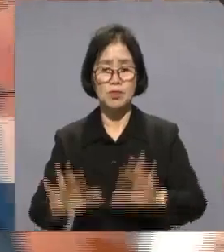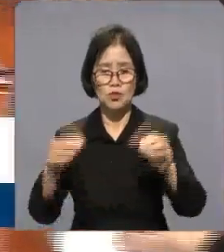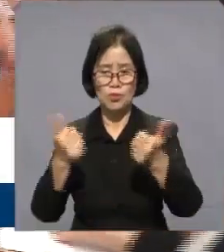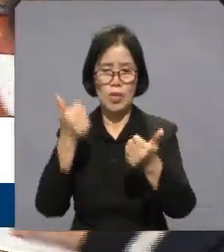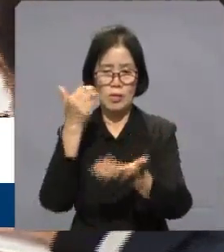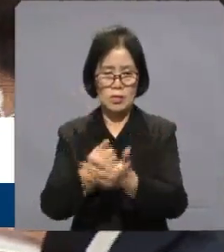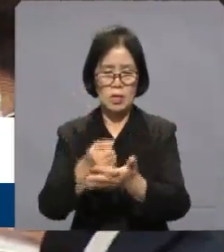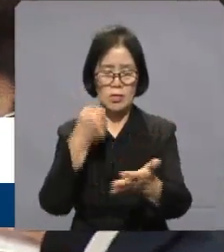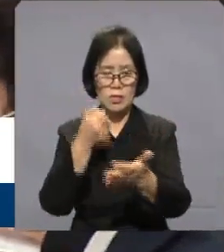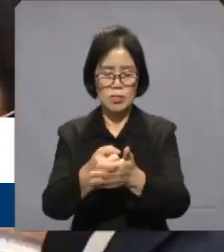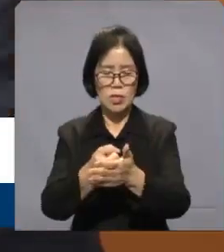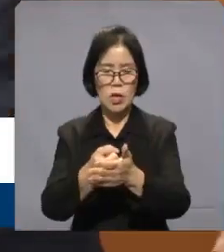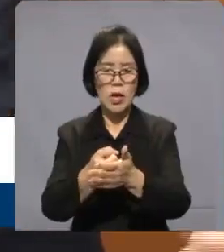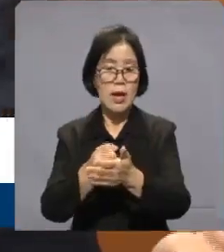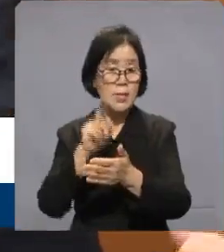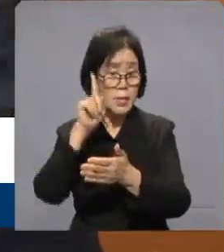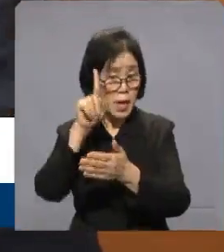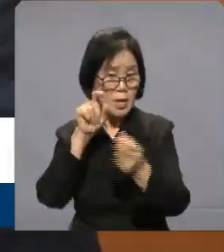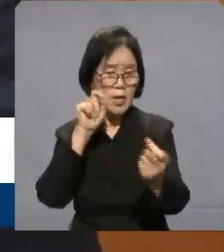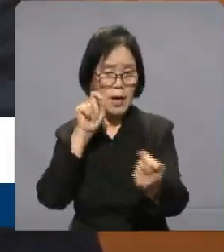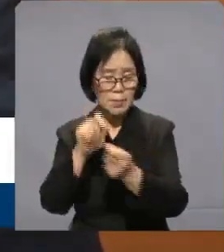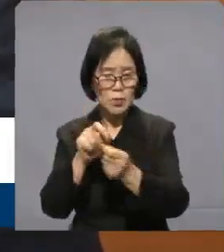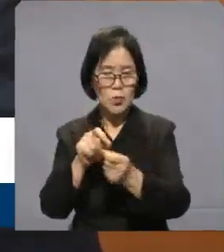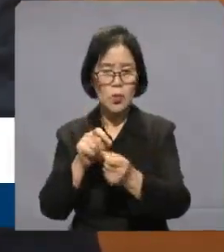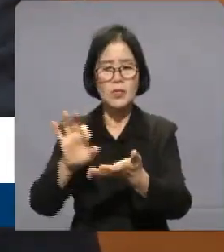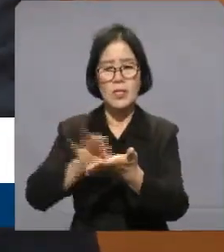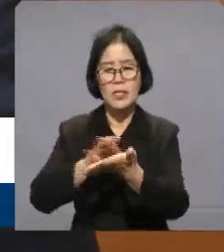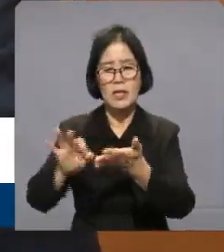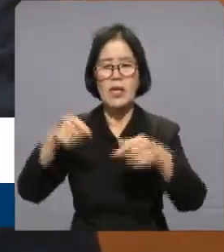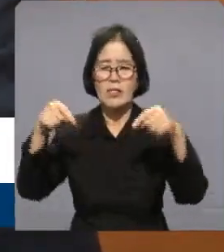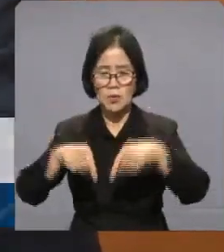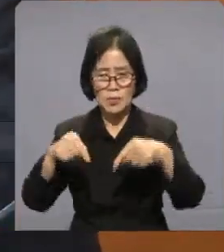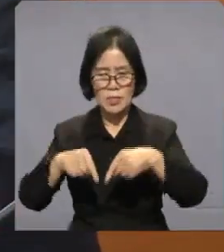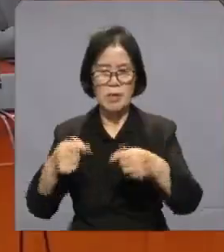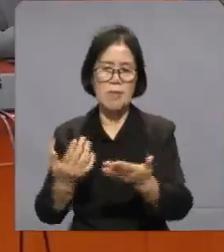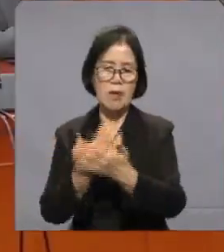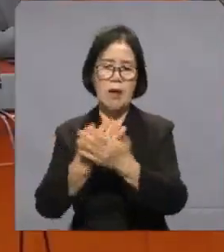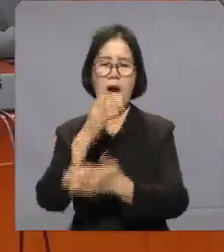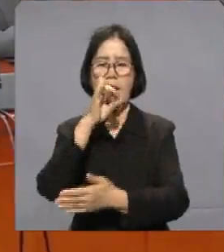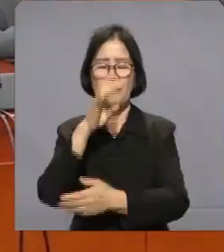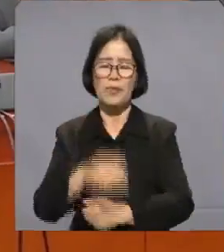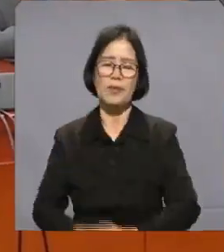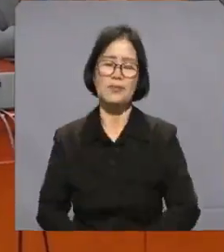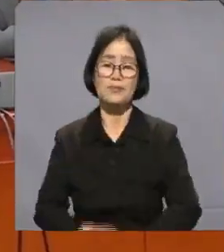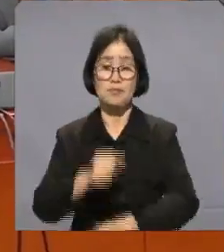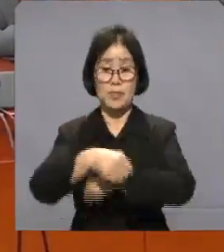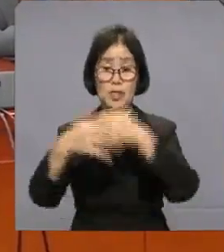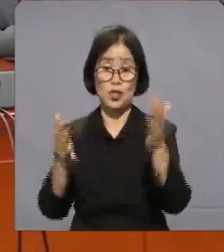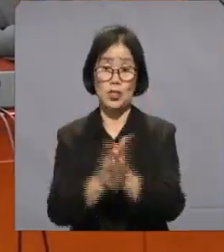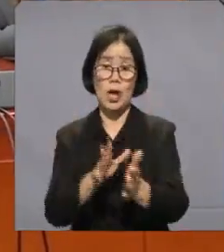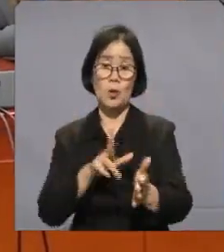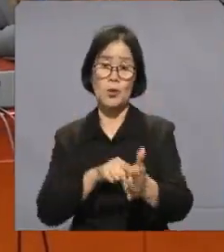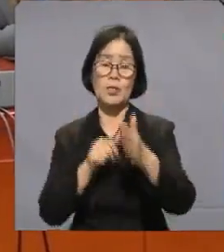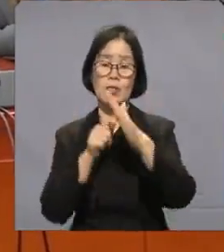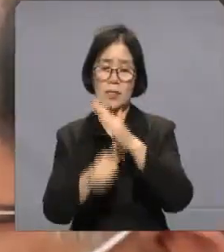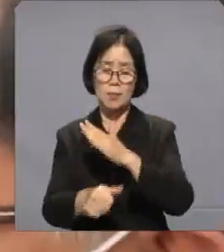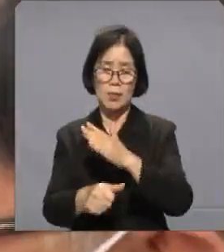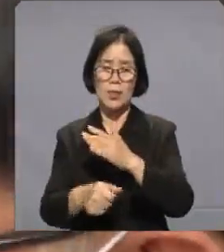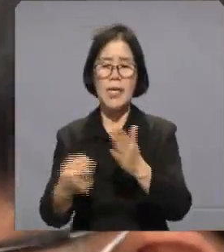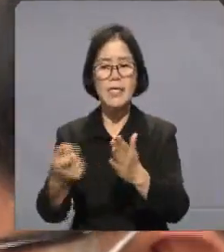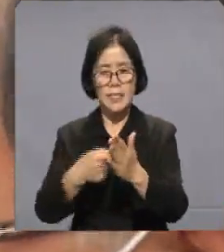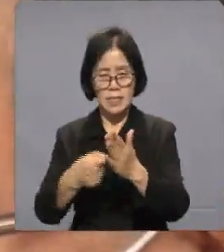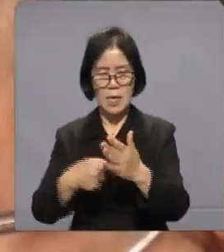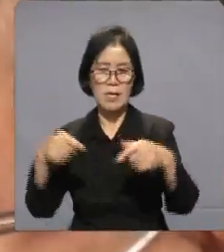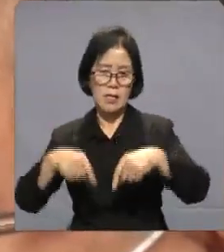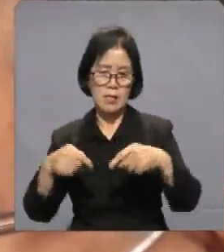국회의장이 설정한 D-Day를 하루 앞두고도 예산안 협상에 진전이 없자 더불어민주당 박홍근 원내대표가 기자